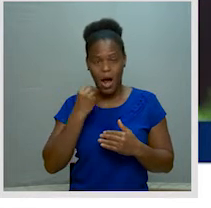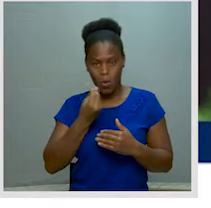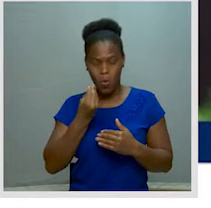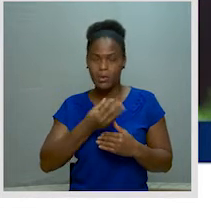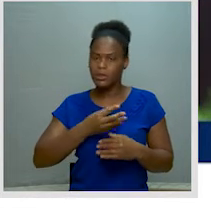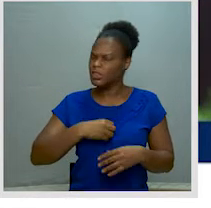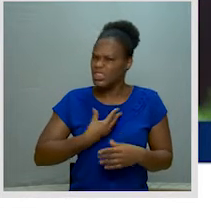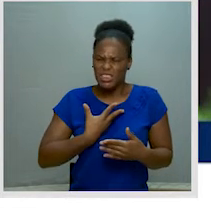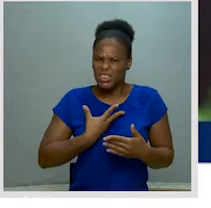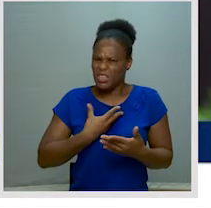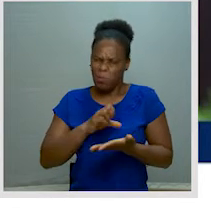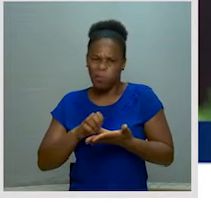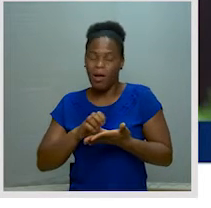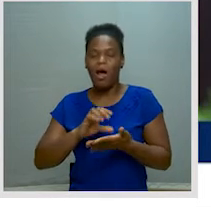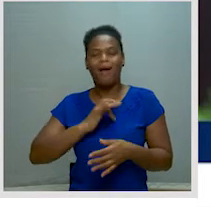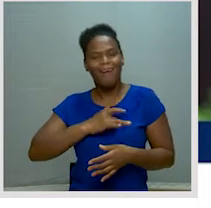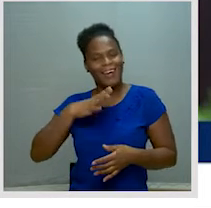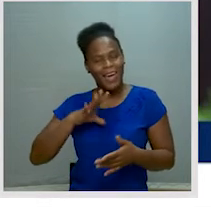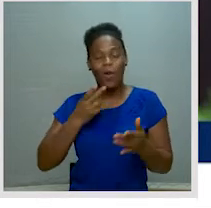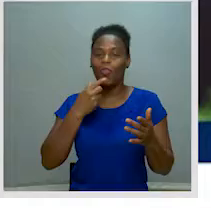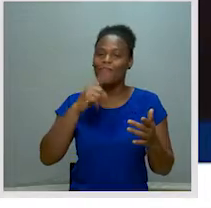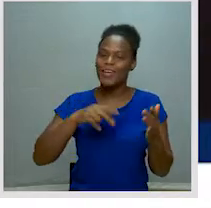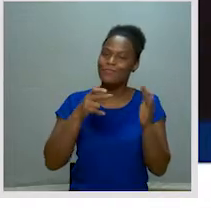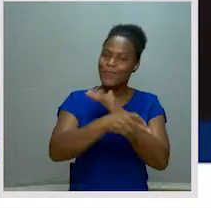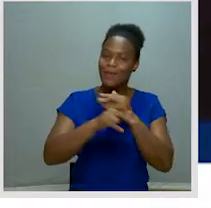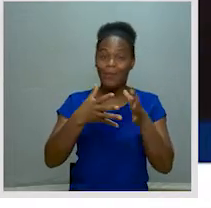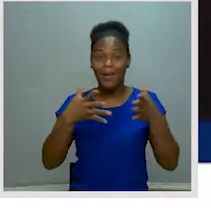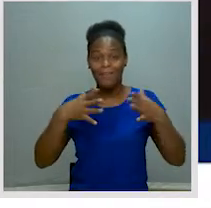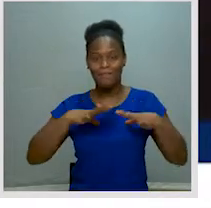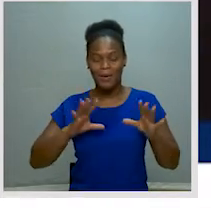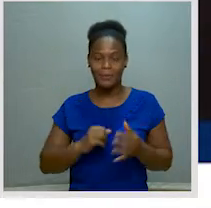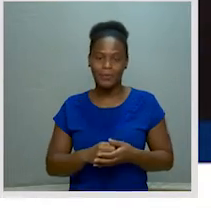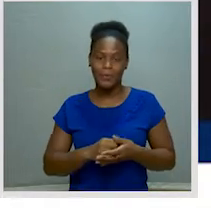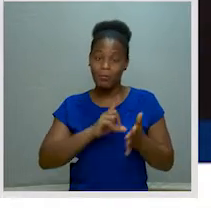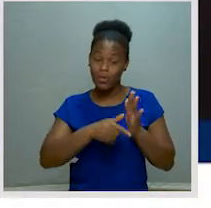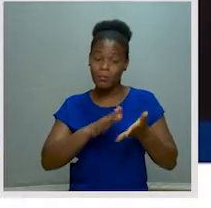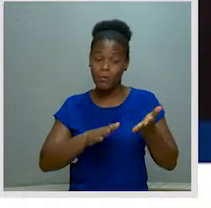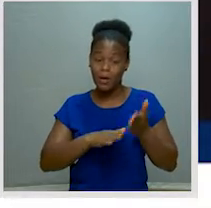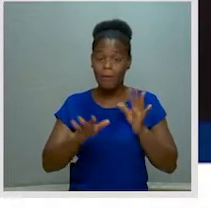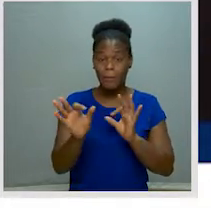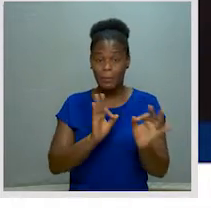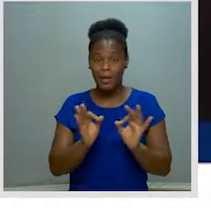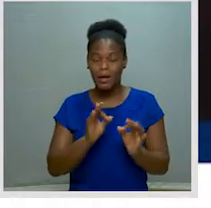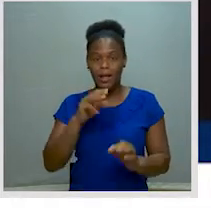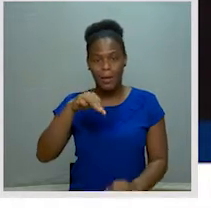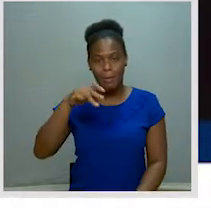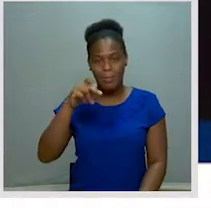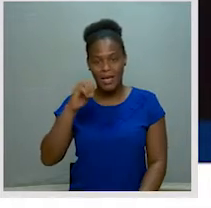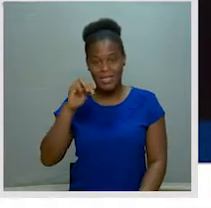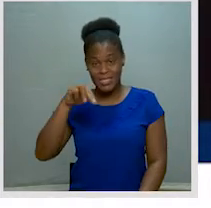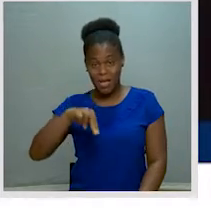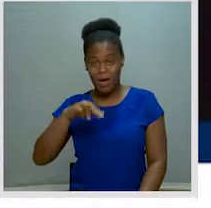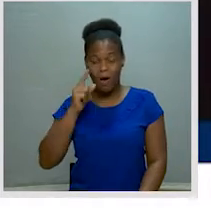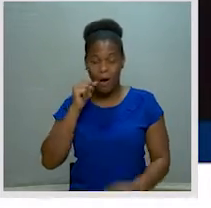pas dépaysés ou bien qu'elles aient l'impression de revenir des grandes vacances. Un projet monté en urgence par un homme, Massamba Gueye.